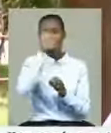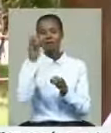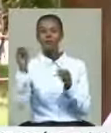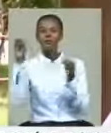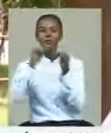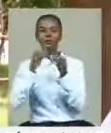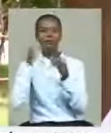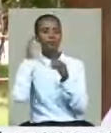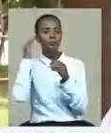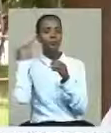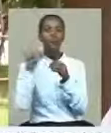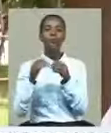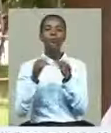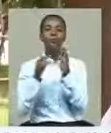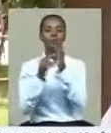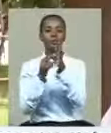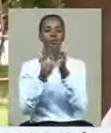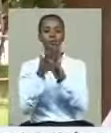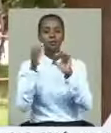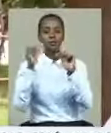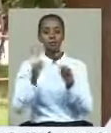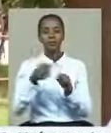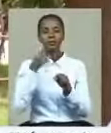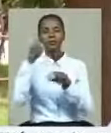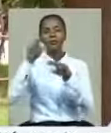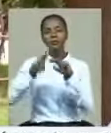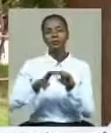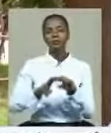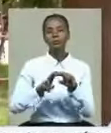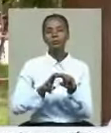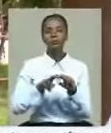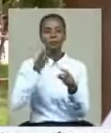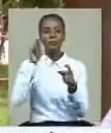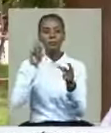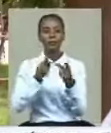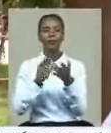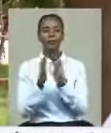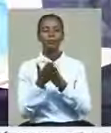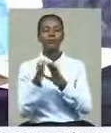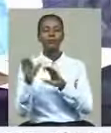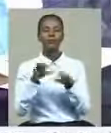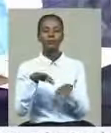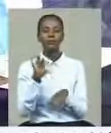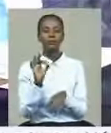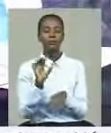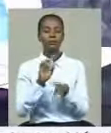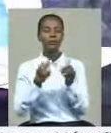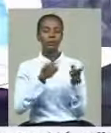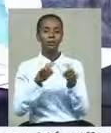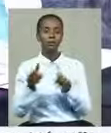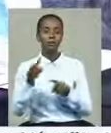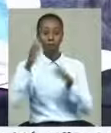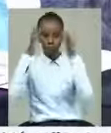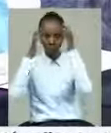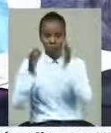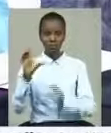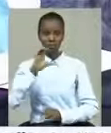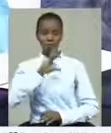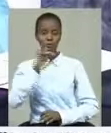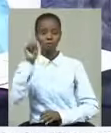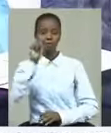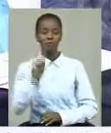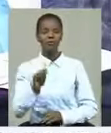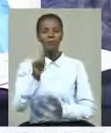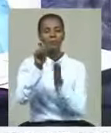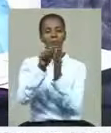ጭምር ሞዴል መሆን ትችላለች ተብሎ የተቀመጠውን ግብ ለማሳካት ሰፊ ርብርብ እያደረግን እንገኛለን። ግን ደግሞ የወሳኝ ኩነቶች ምዝገባ